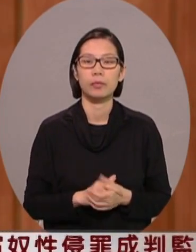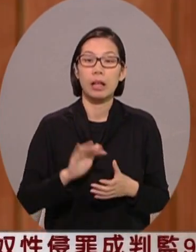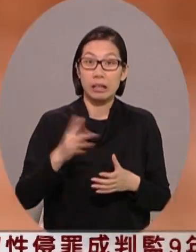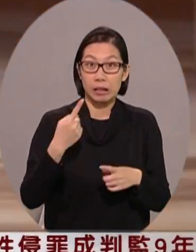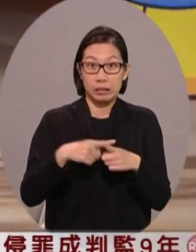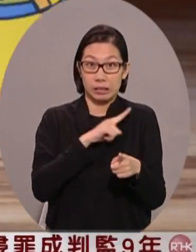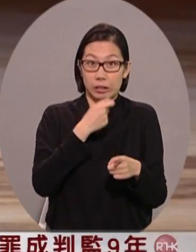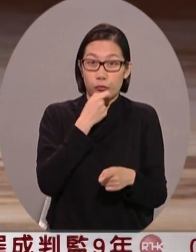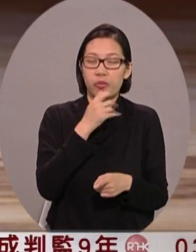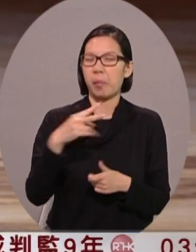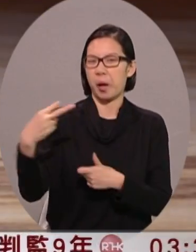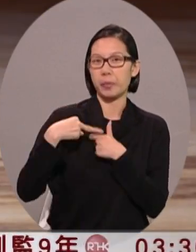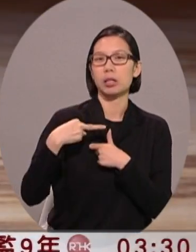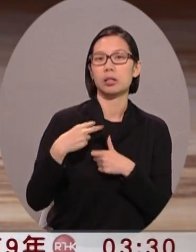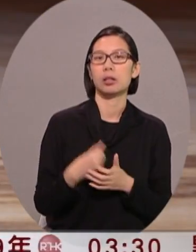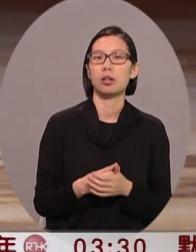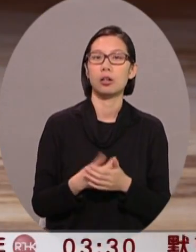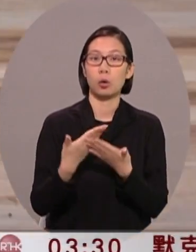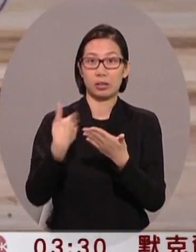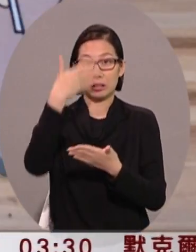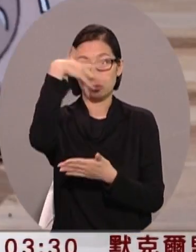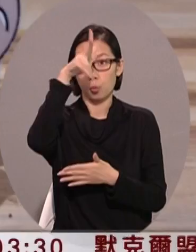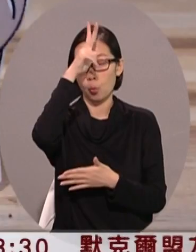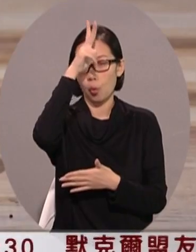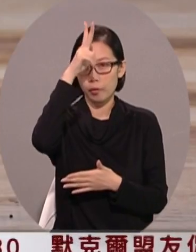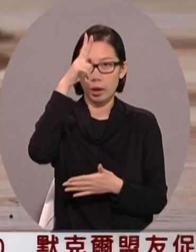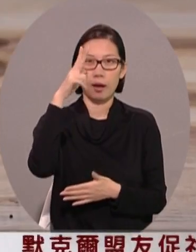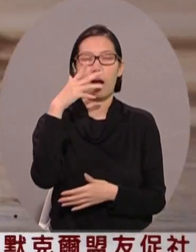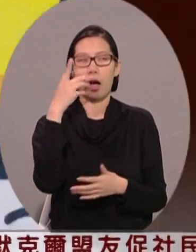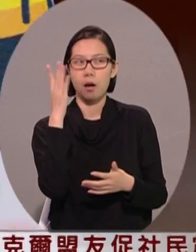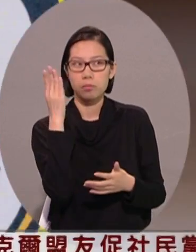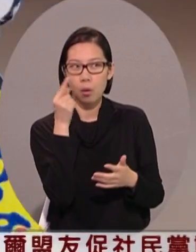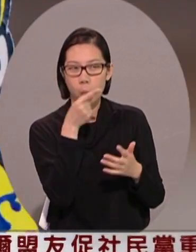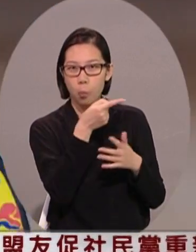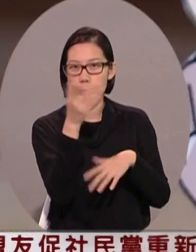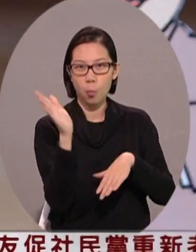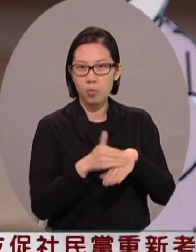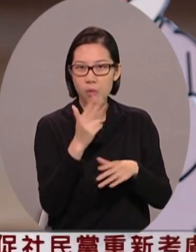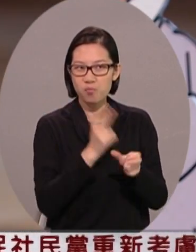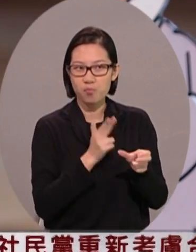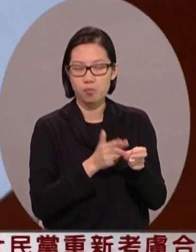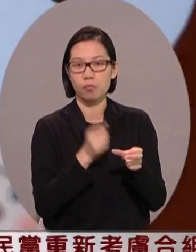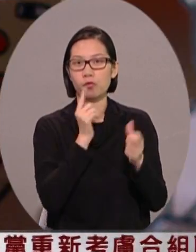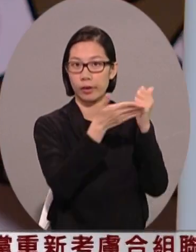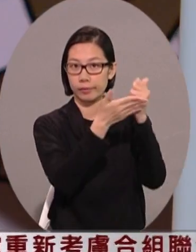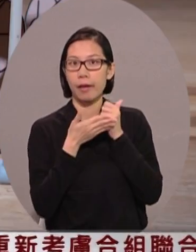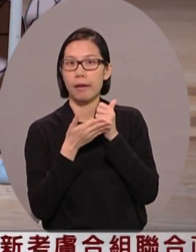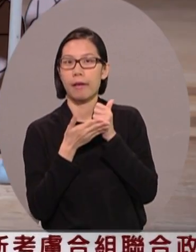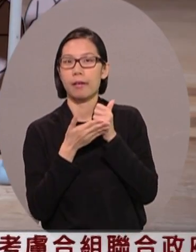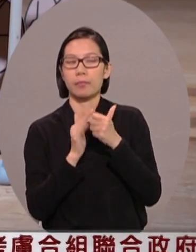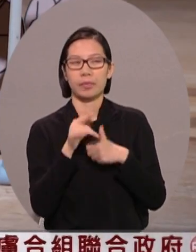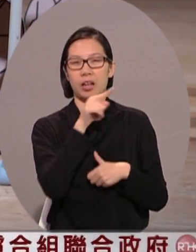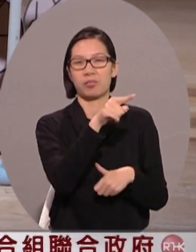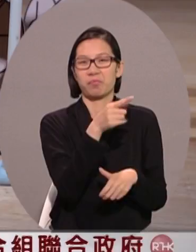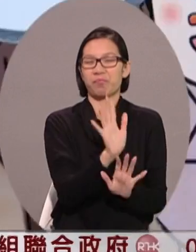的。话说前秦皇帝苻坚听闻鸠摩罗什是高僧，想请他去中土，但鸠摩罗什